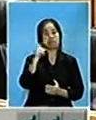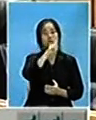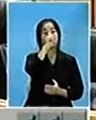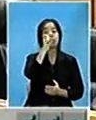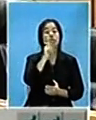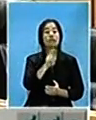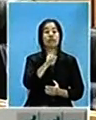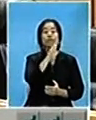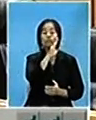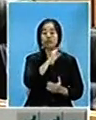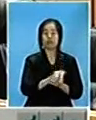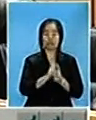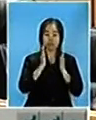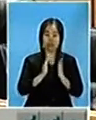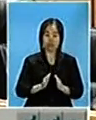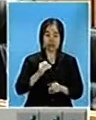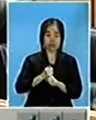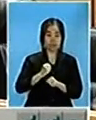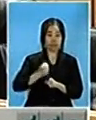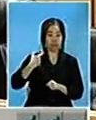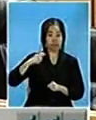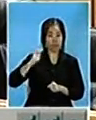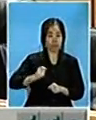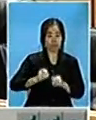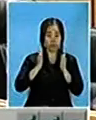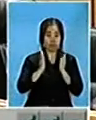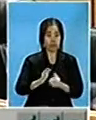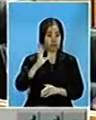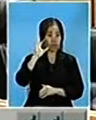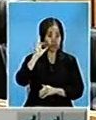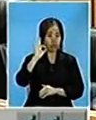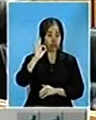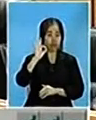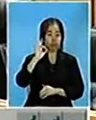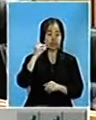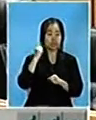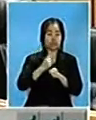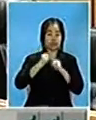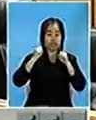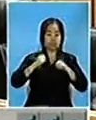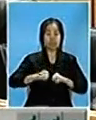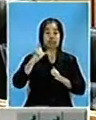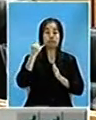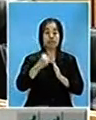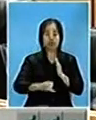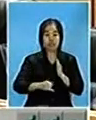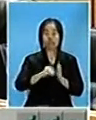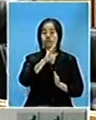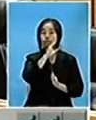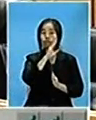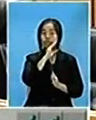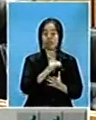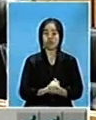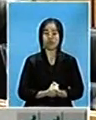าการ9ท่านตัดสินผิดผมขออนุญาตสมมุตินะครับตัดสินผิดความหมาย